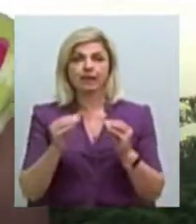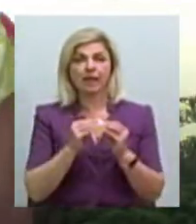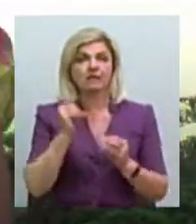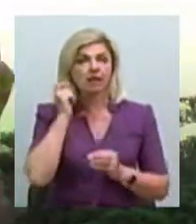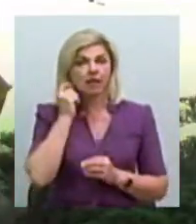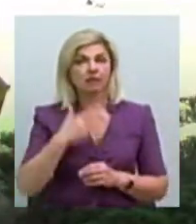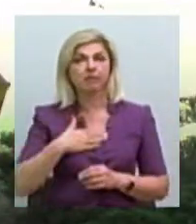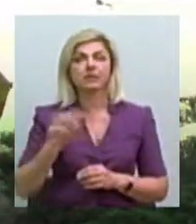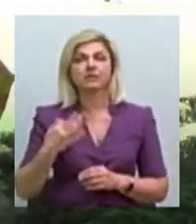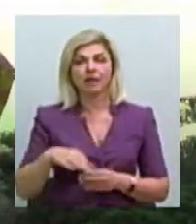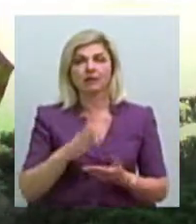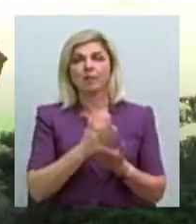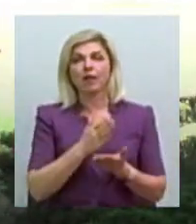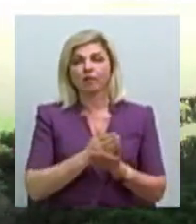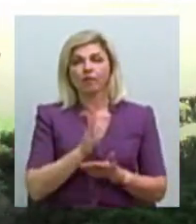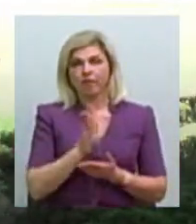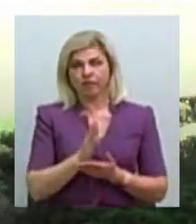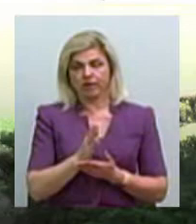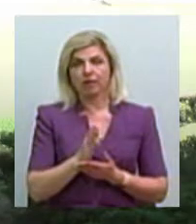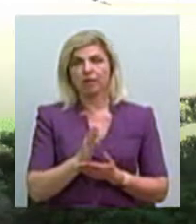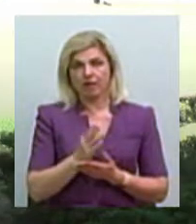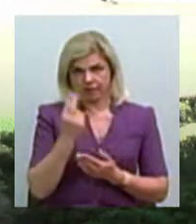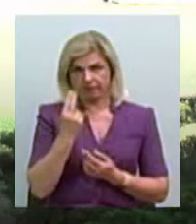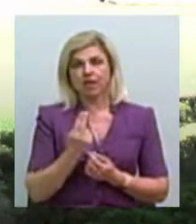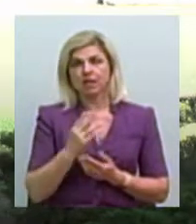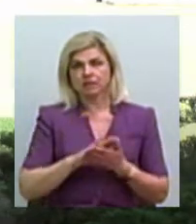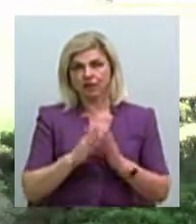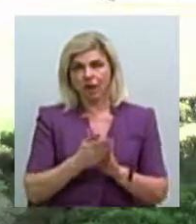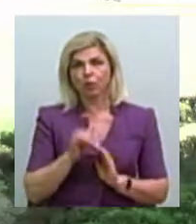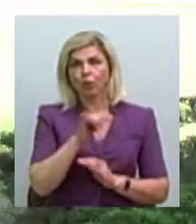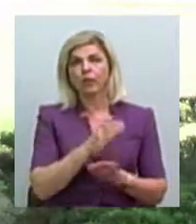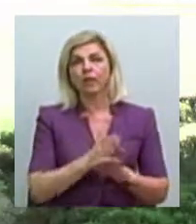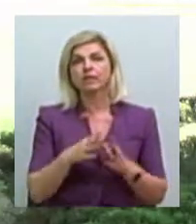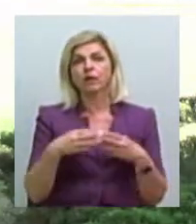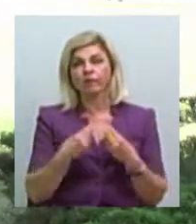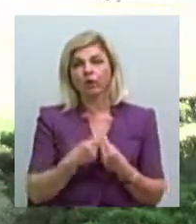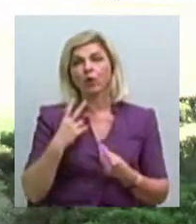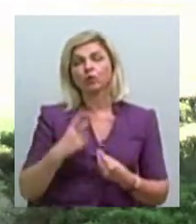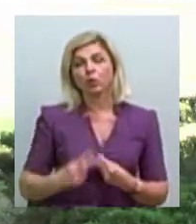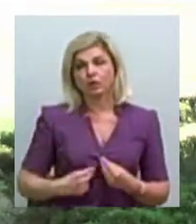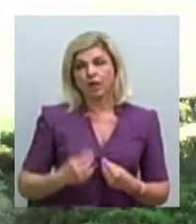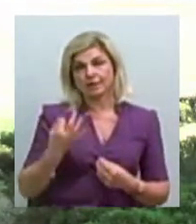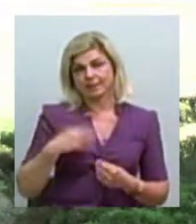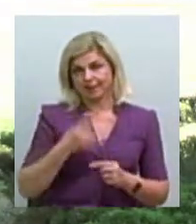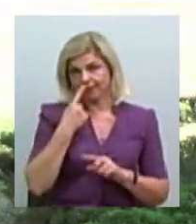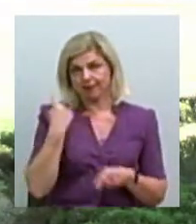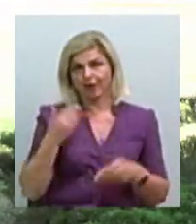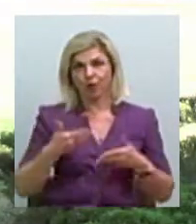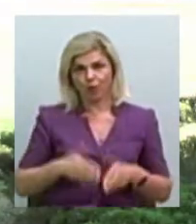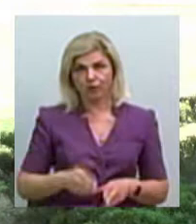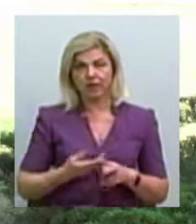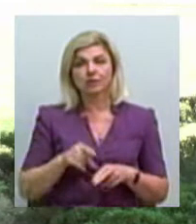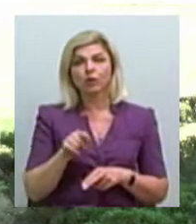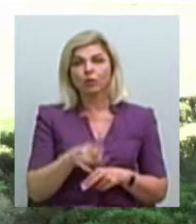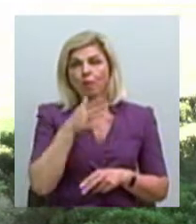10 років мій син перебував в тверезому стані. Він має родину, в нього є дочка, син нещодавно народився. Знаєте, це той